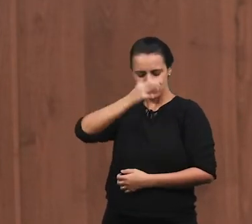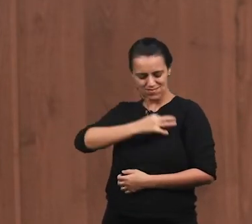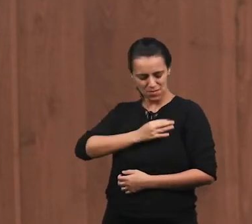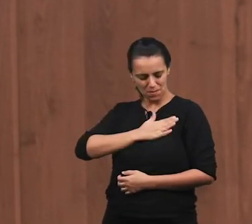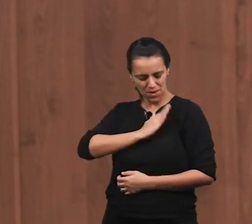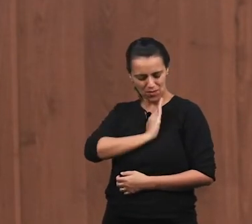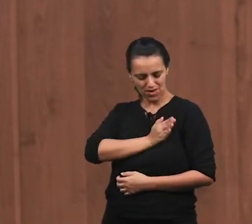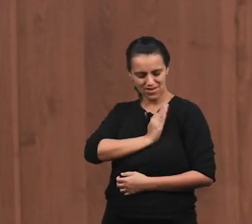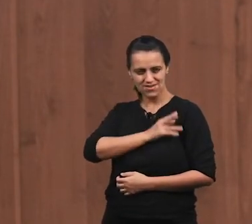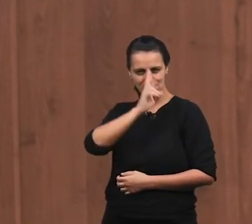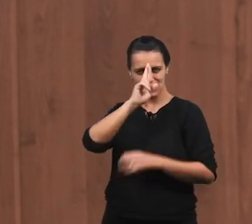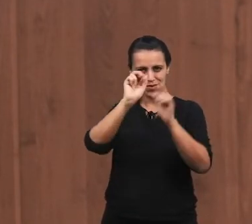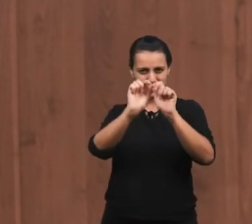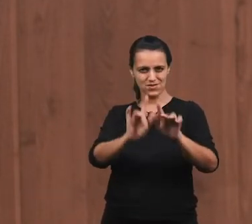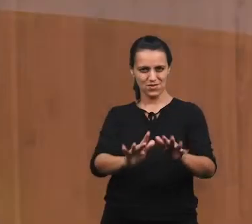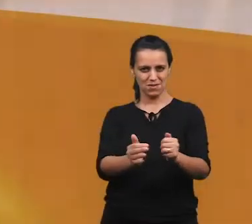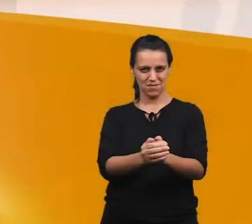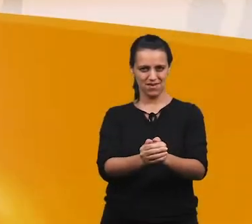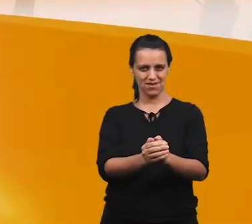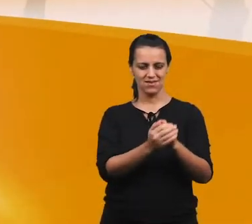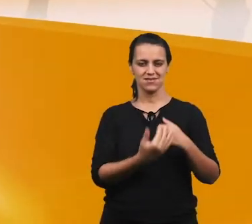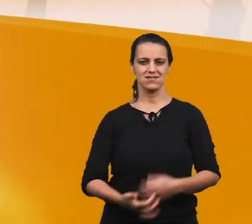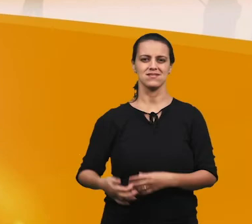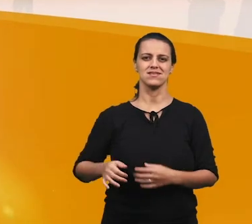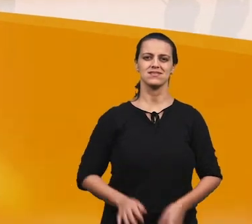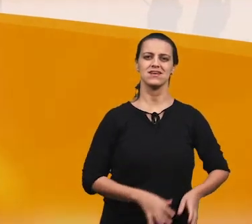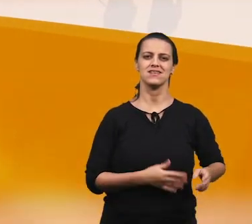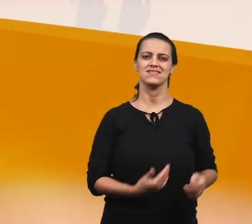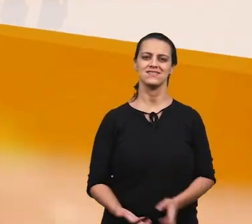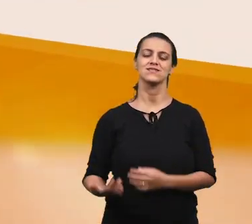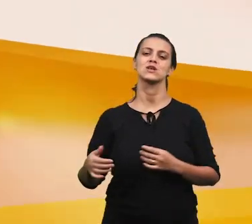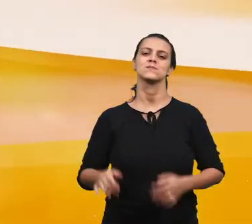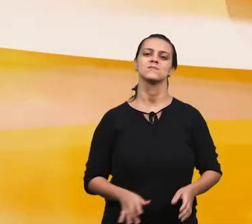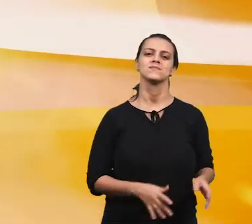вечности. Пусть дарует вам это благословение. Аминь.